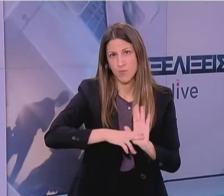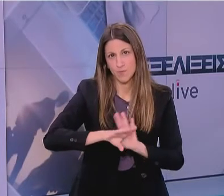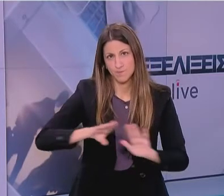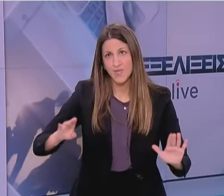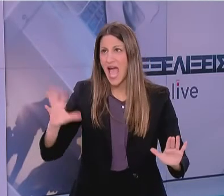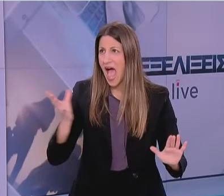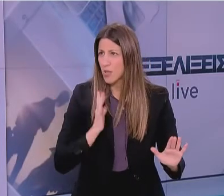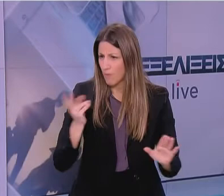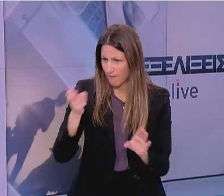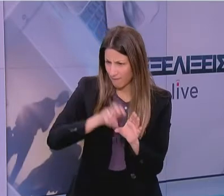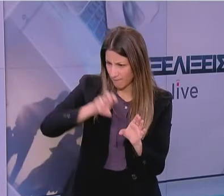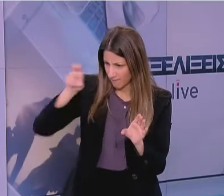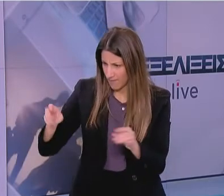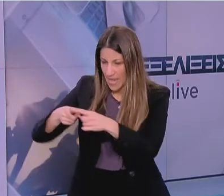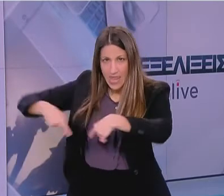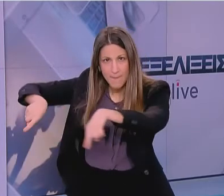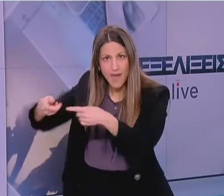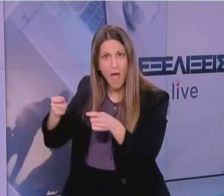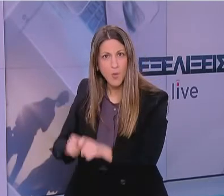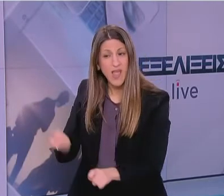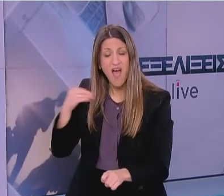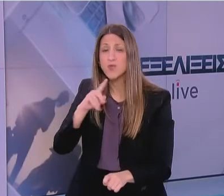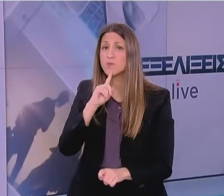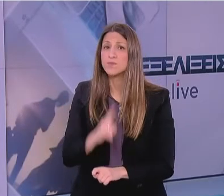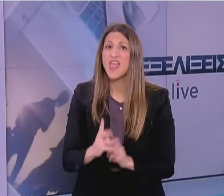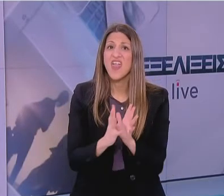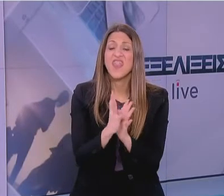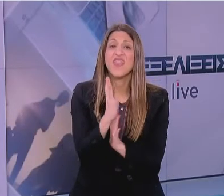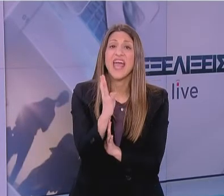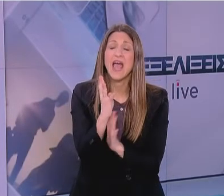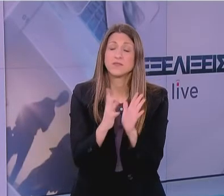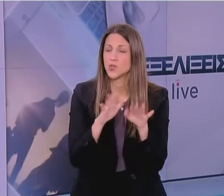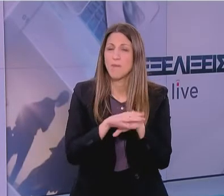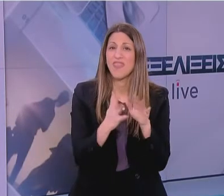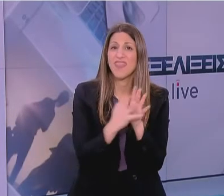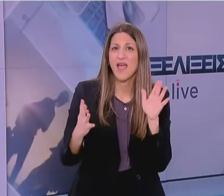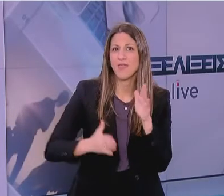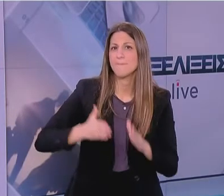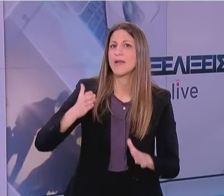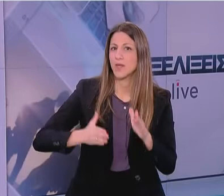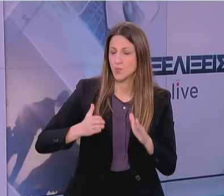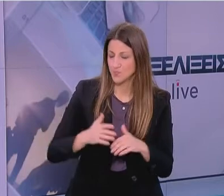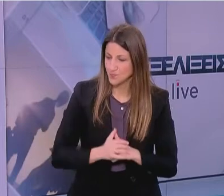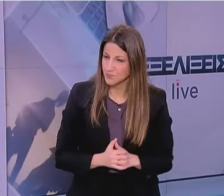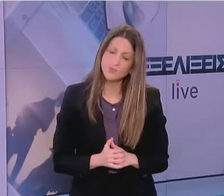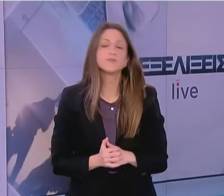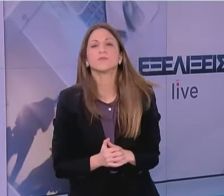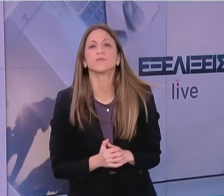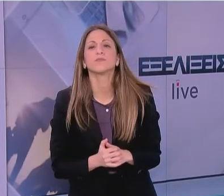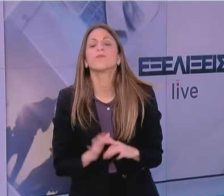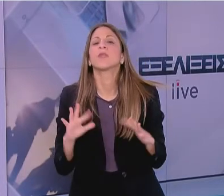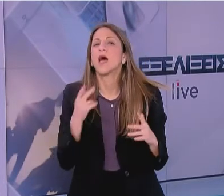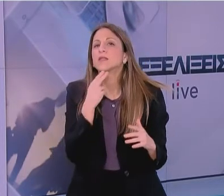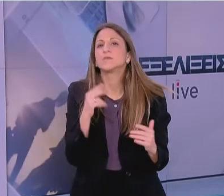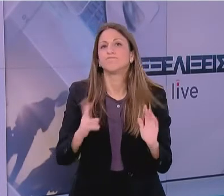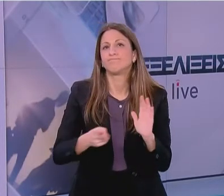αποβίβαση επιβατών από τα σκάφη αυτά από 19 Τρίτου. Στο πλαίσιο αυτό, με την άφηξη μέρους των σκαφών αυτών στην ελληνική επικράτεια, απαγορεύτηκε